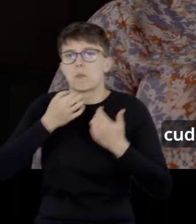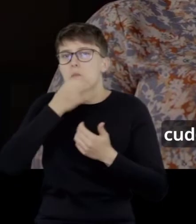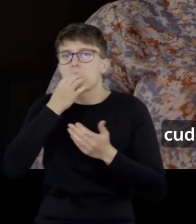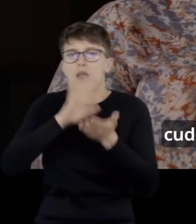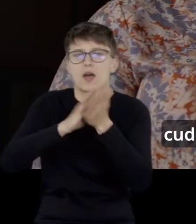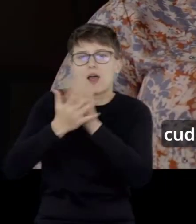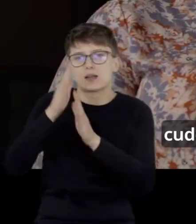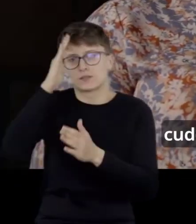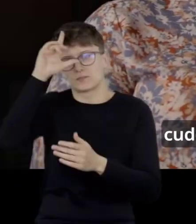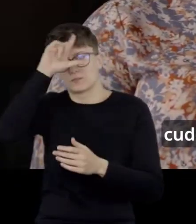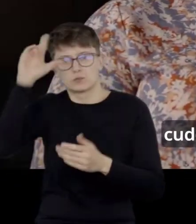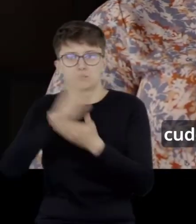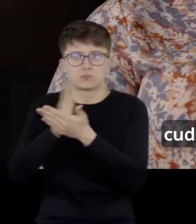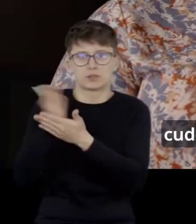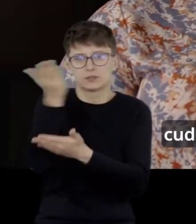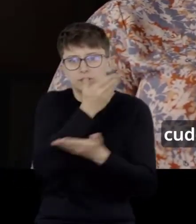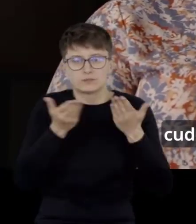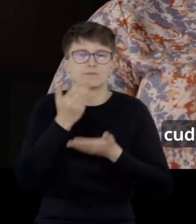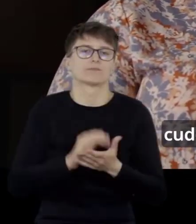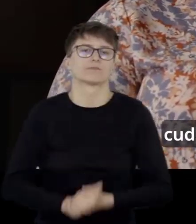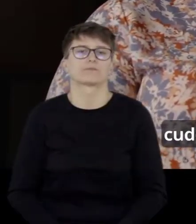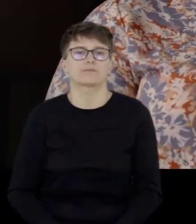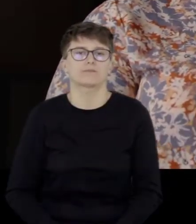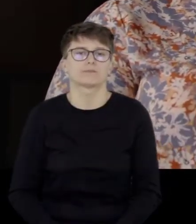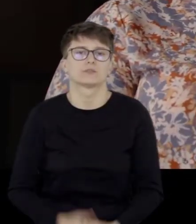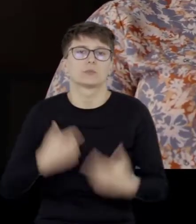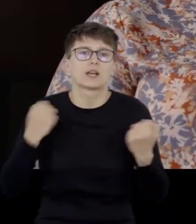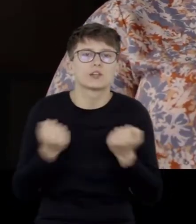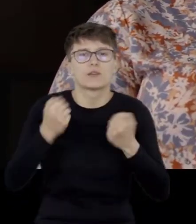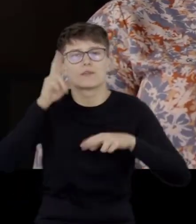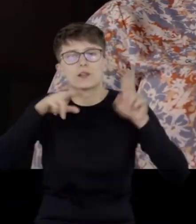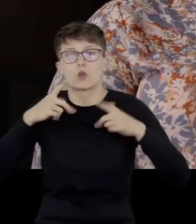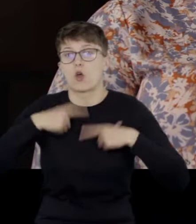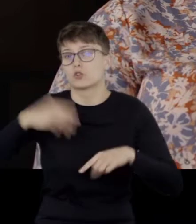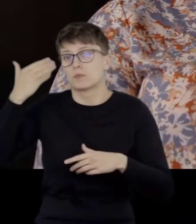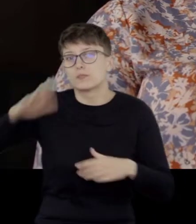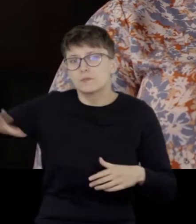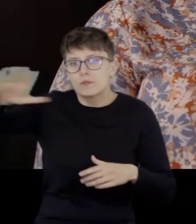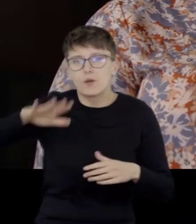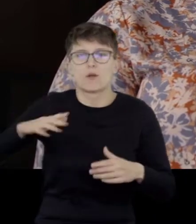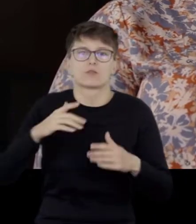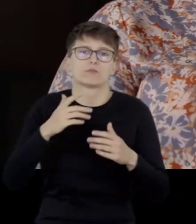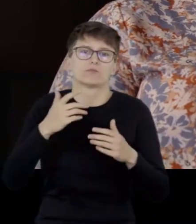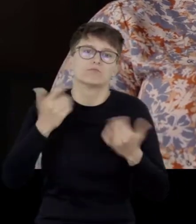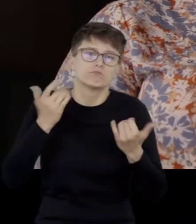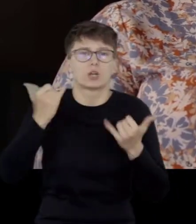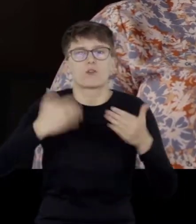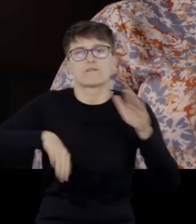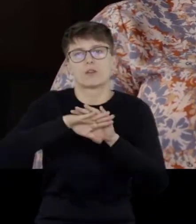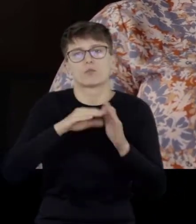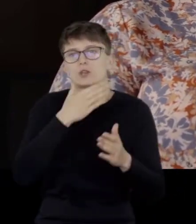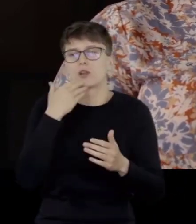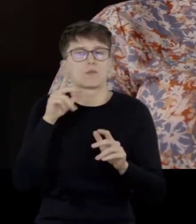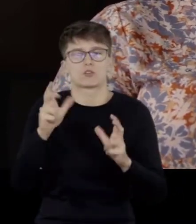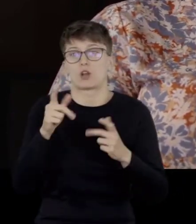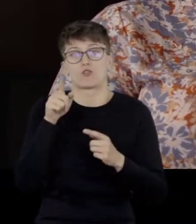żeby poprawić właśnie relacje międzyludzkie, czy właśnie taką zaktywizować niektóre osoby społecznie. No jednak wyszło,